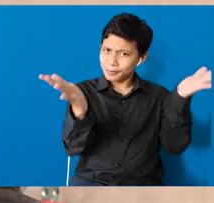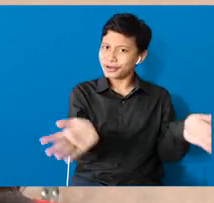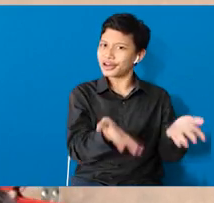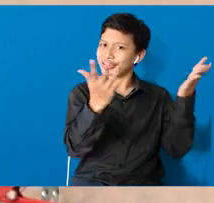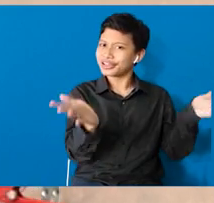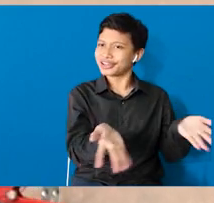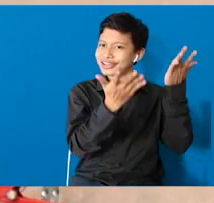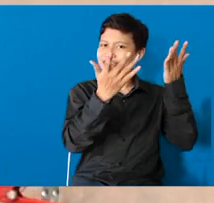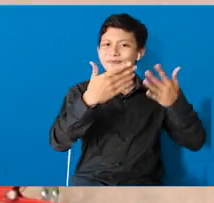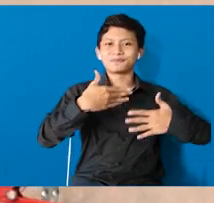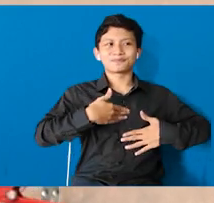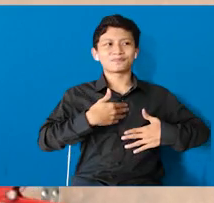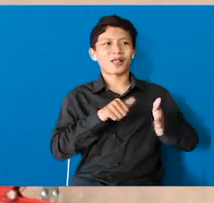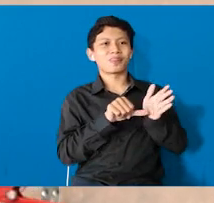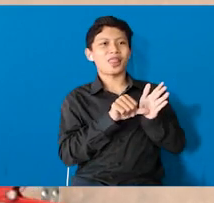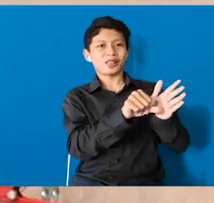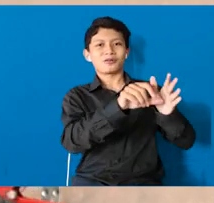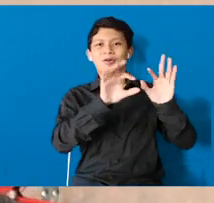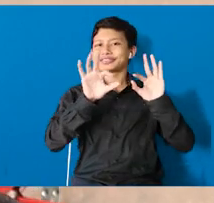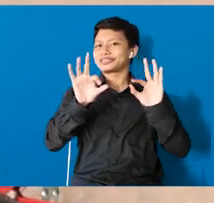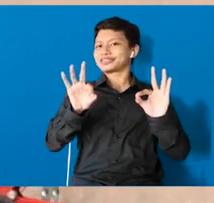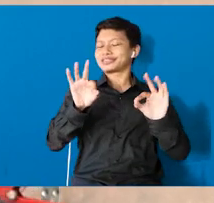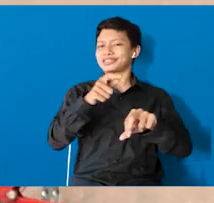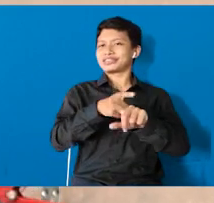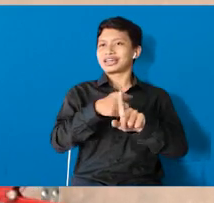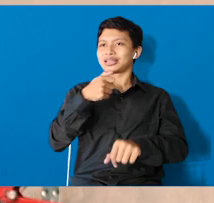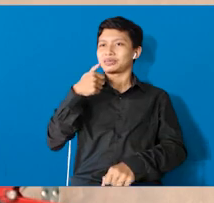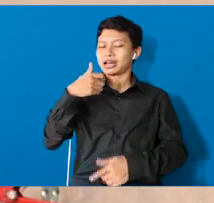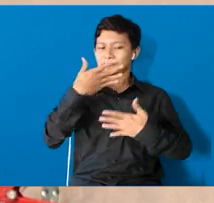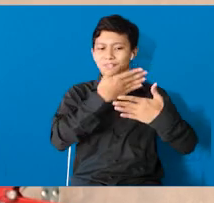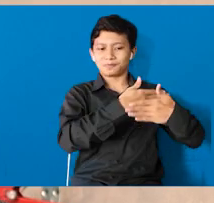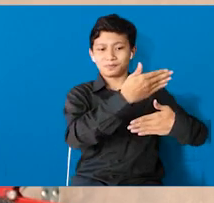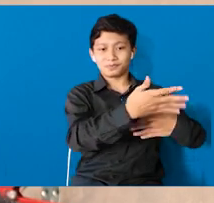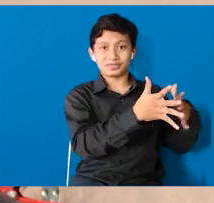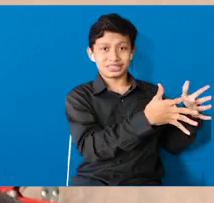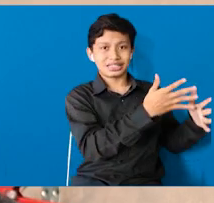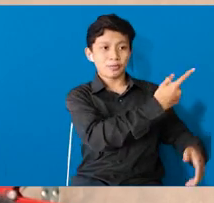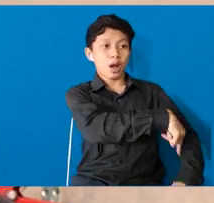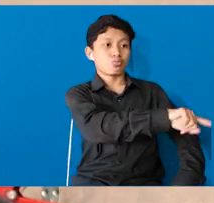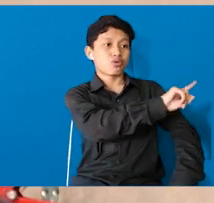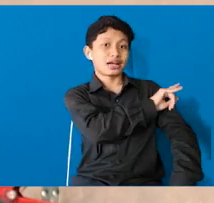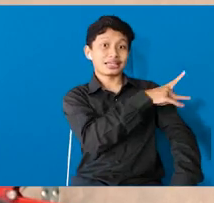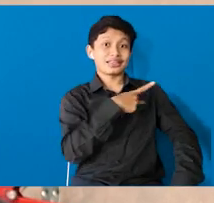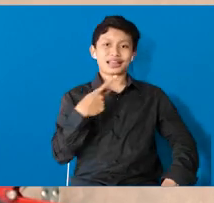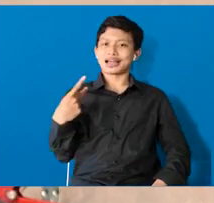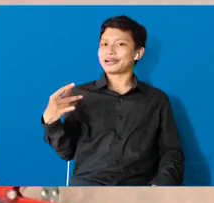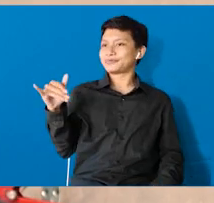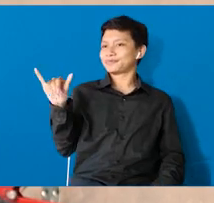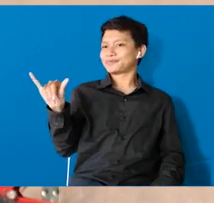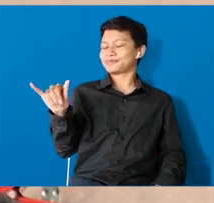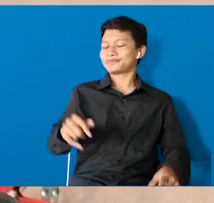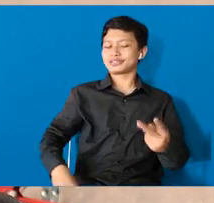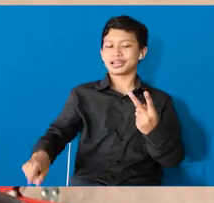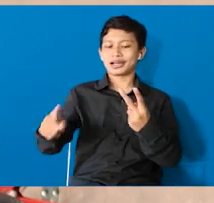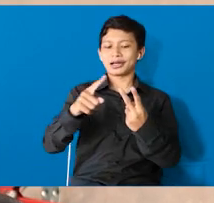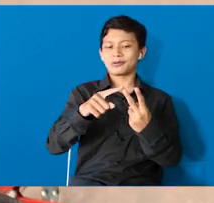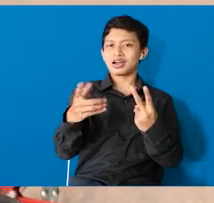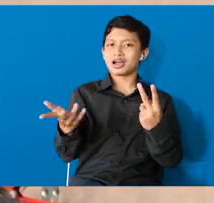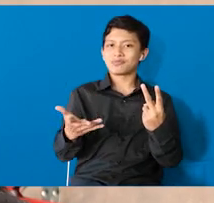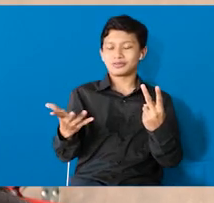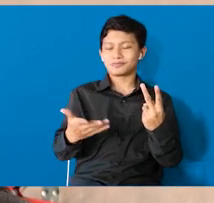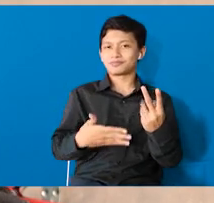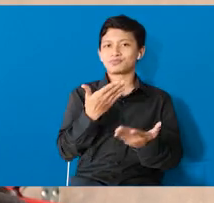ini akan sangat membantu dari sisi SDM. Kemudian yang kedua, kami